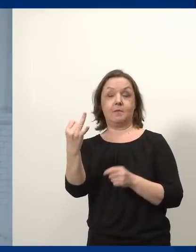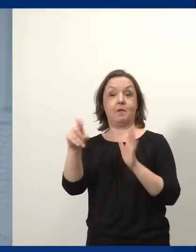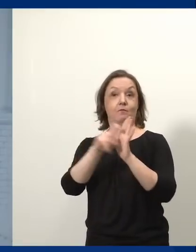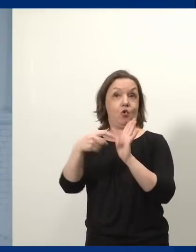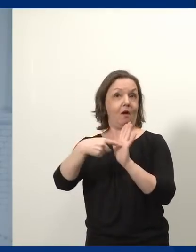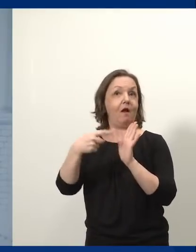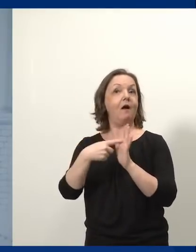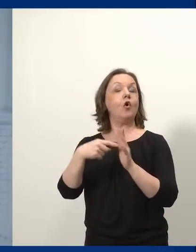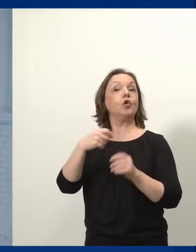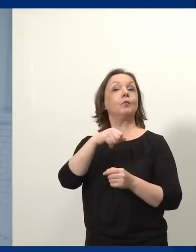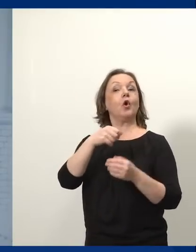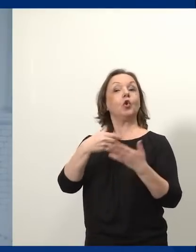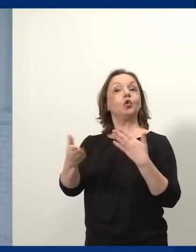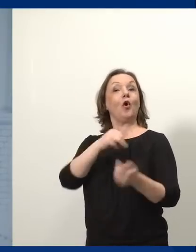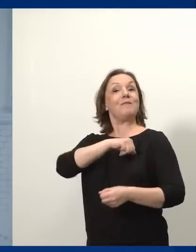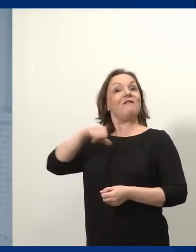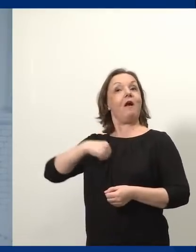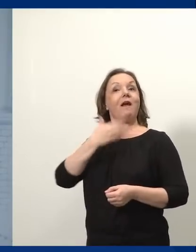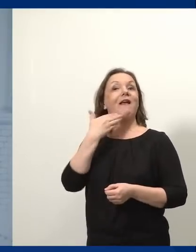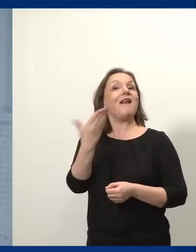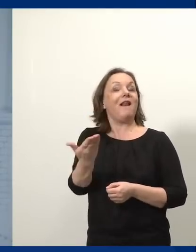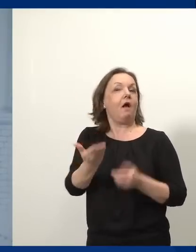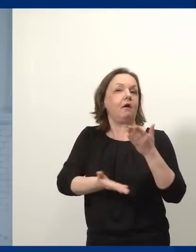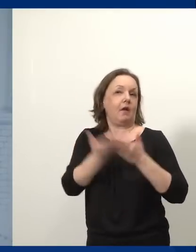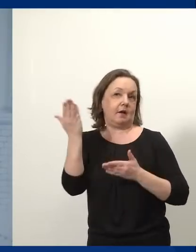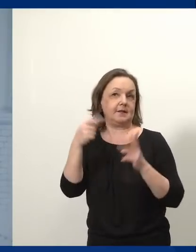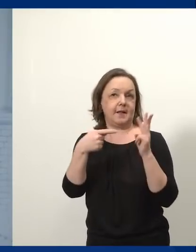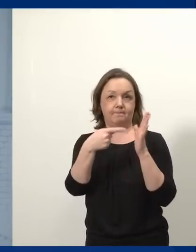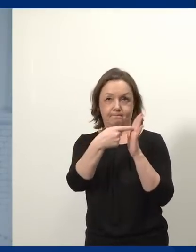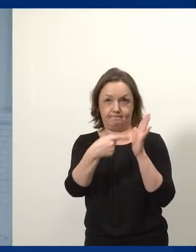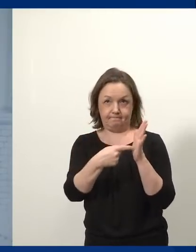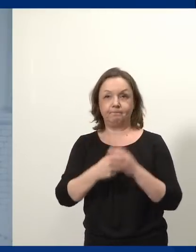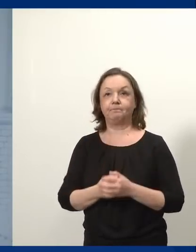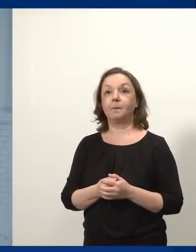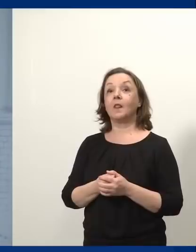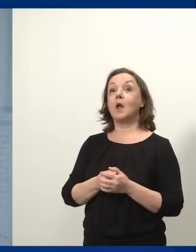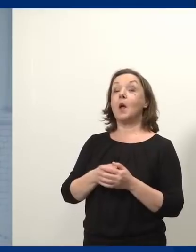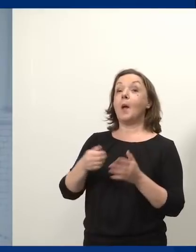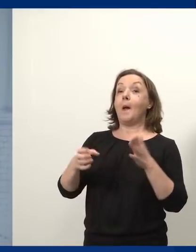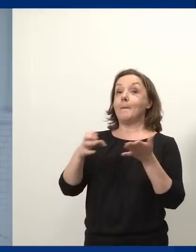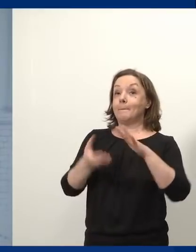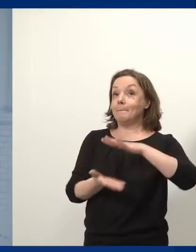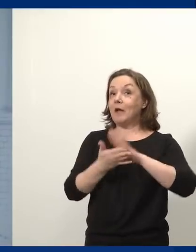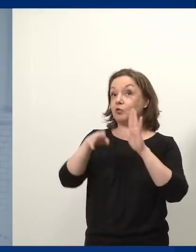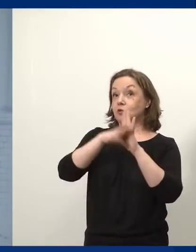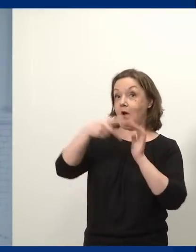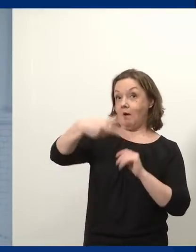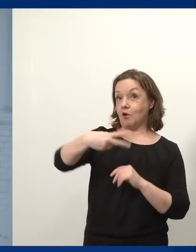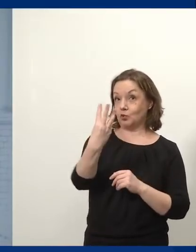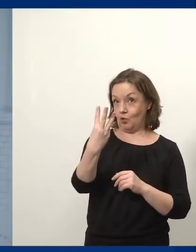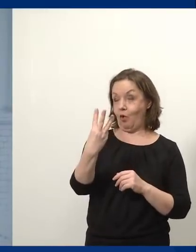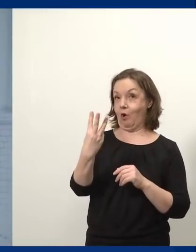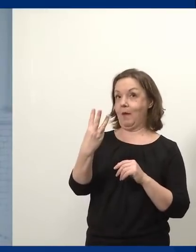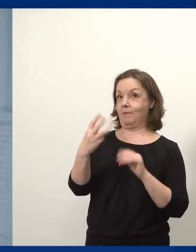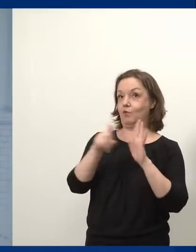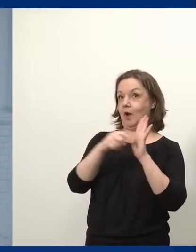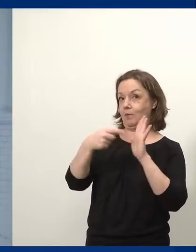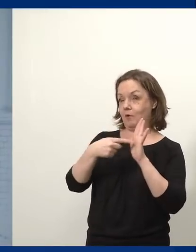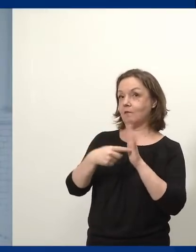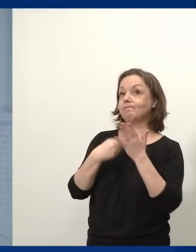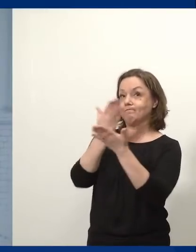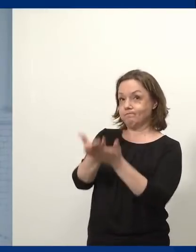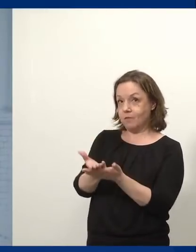ratkaisemista. Valtioneuvosto on antanut tänään eduskunnalle perustuslain 23. pykälän nojalla hallituksen esityksen